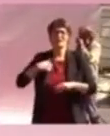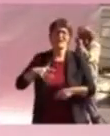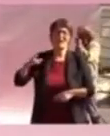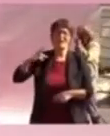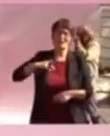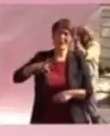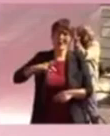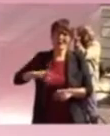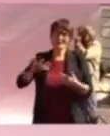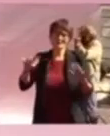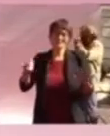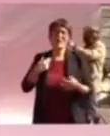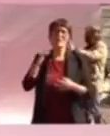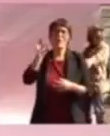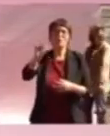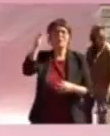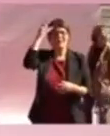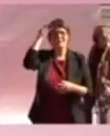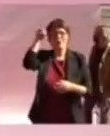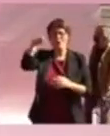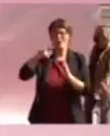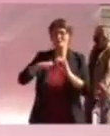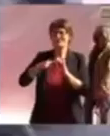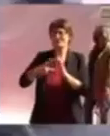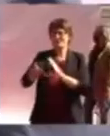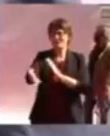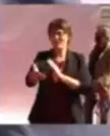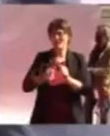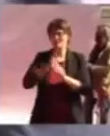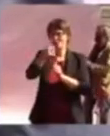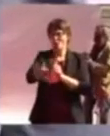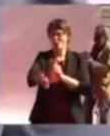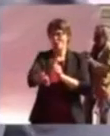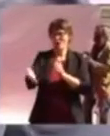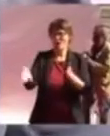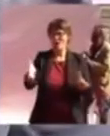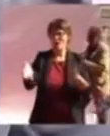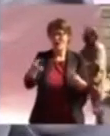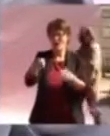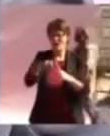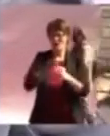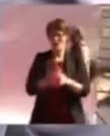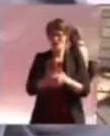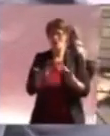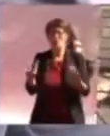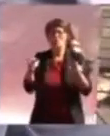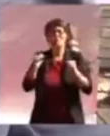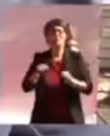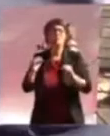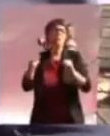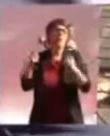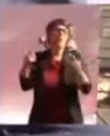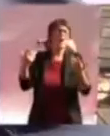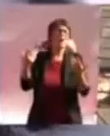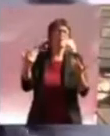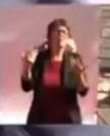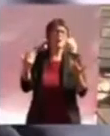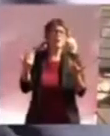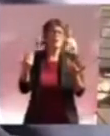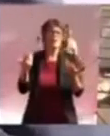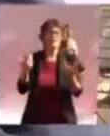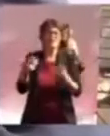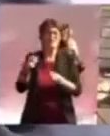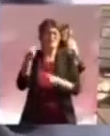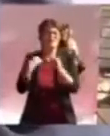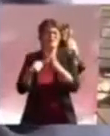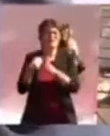nei prossimi mesi nel prossimo anno avvenire ma se possono riassumere diciamo un po le ultime due domande